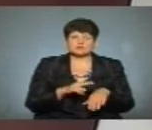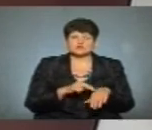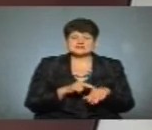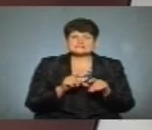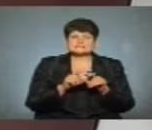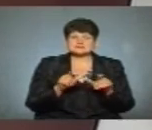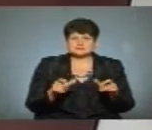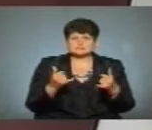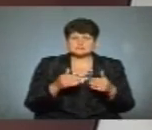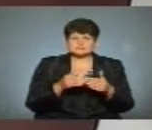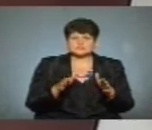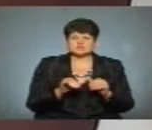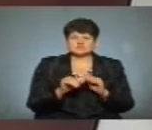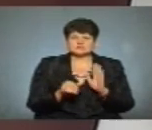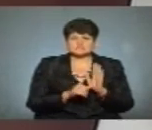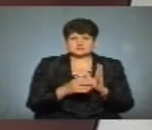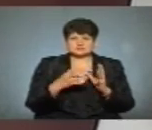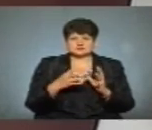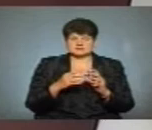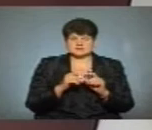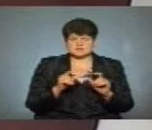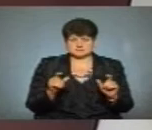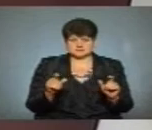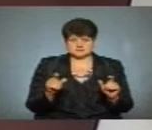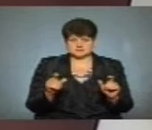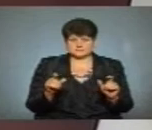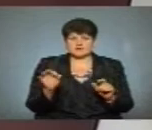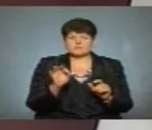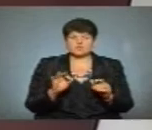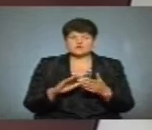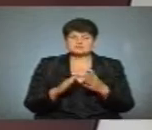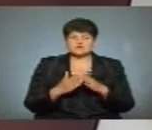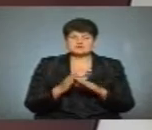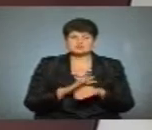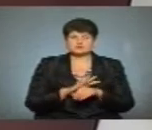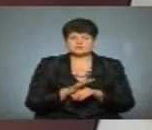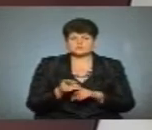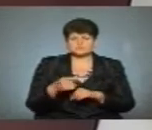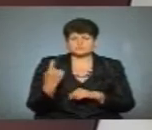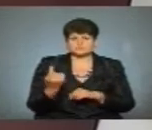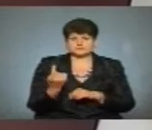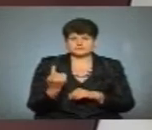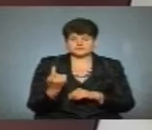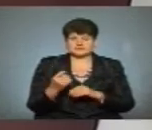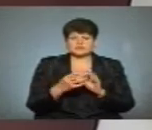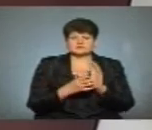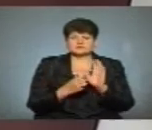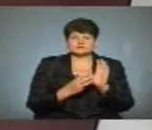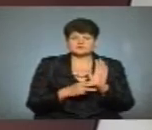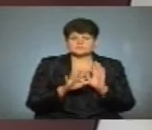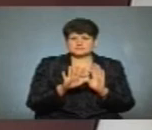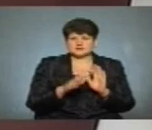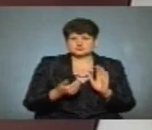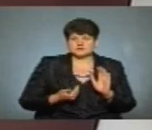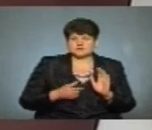в області відкрили 16 таких станцій. І про ситуацію з коронавірусом на Тернопільщині. 985